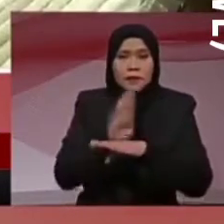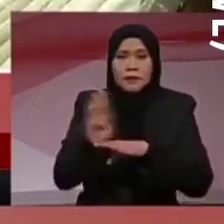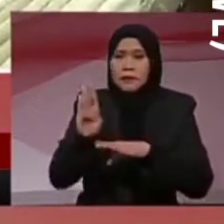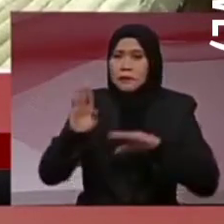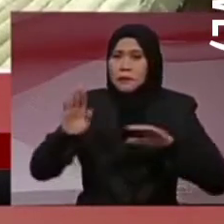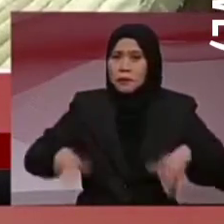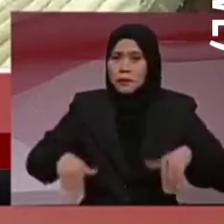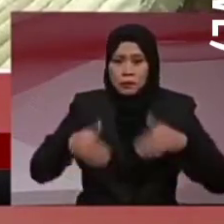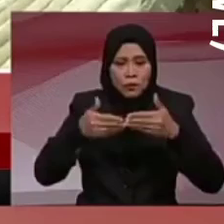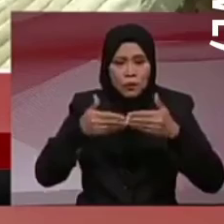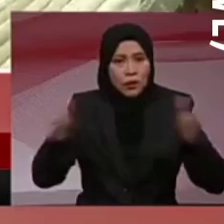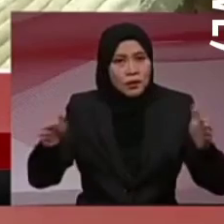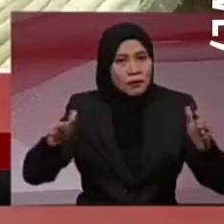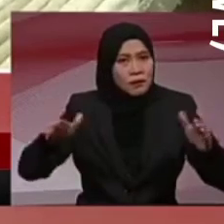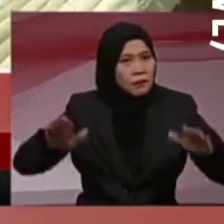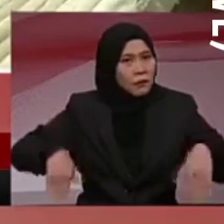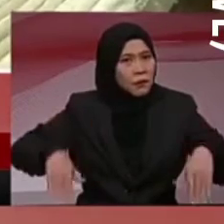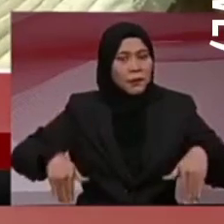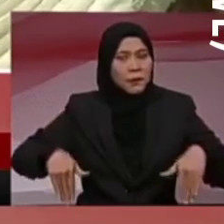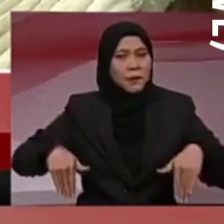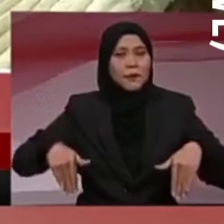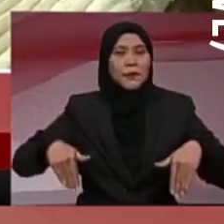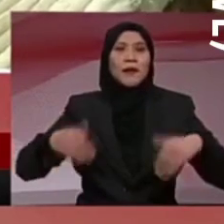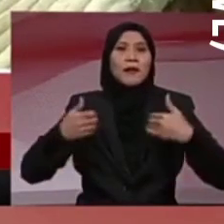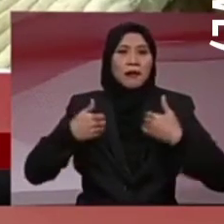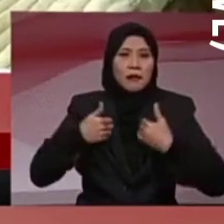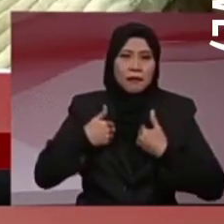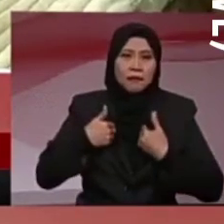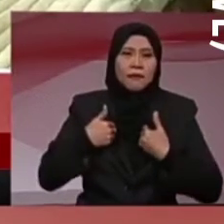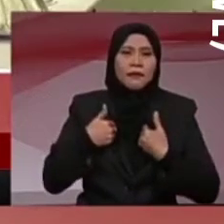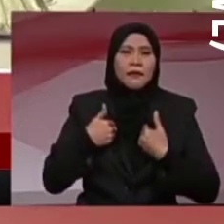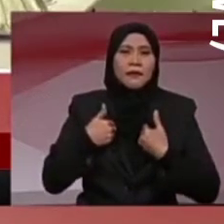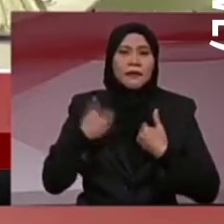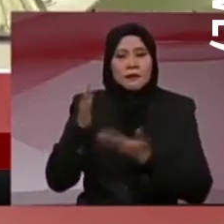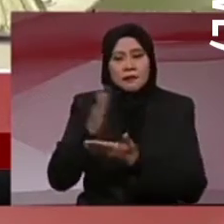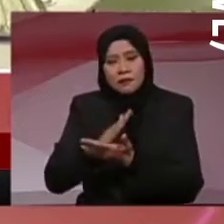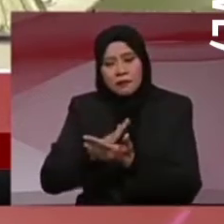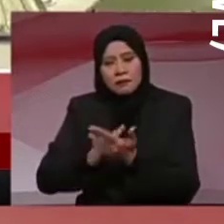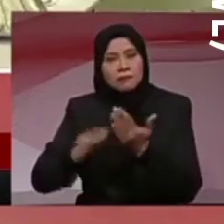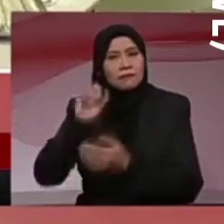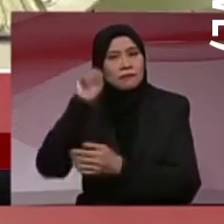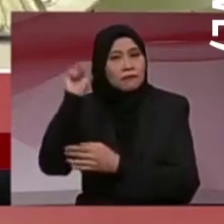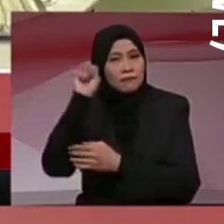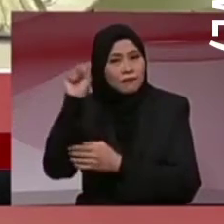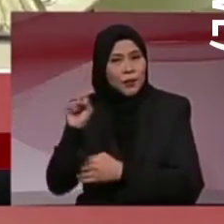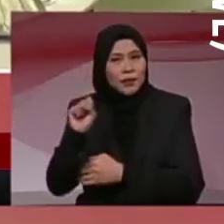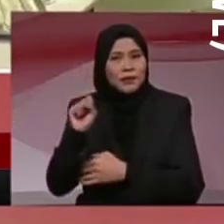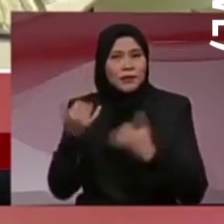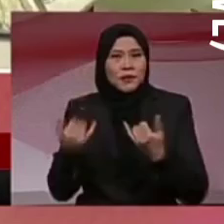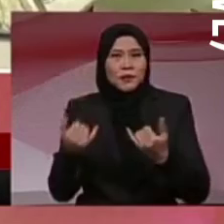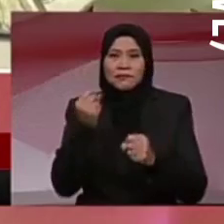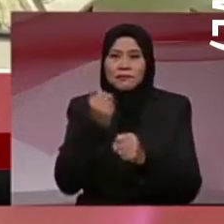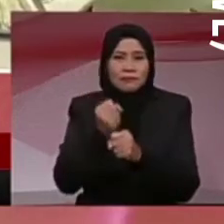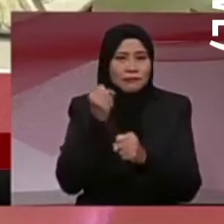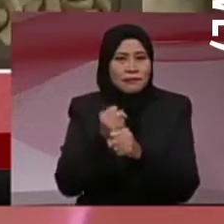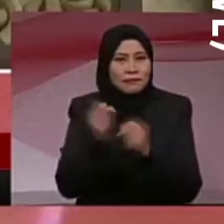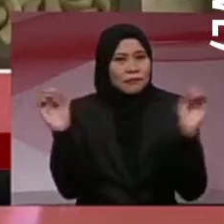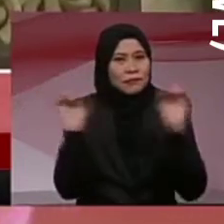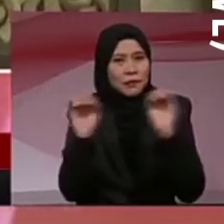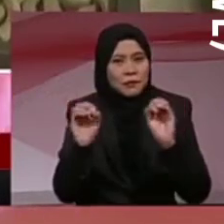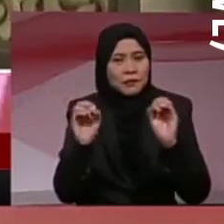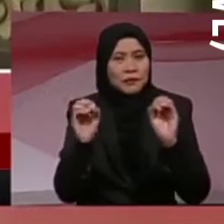beroperasi sepenuhnya dan ade dalam kalangan saudara dance tari yang kehilangan pekerjaan